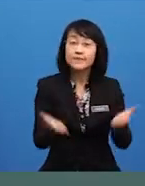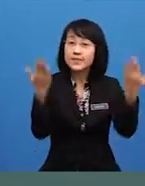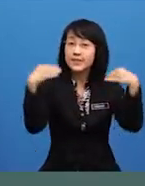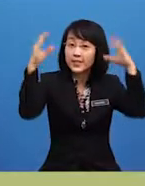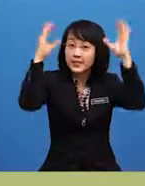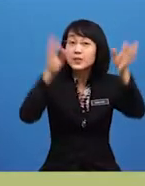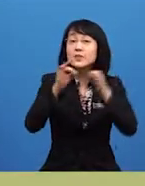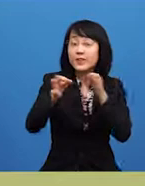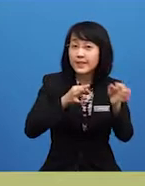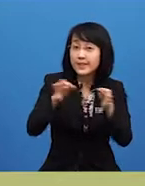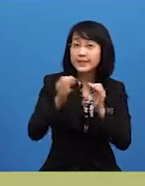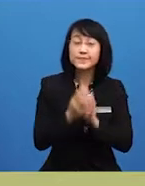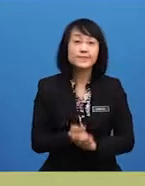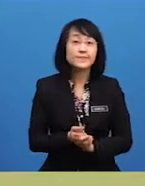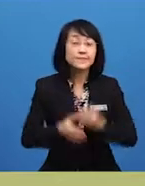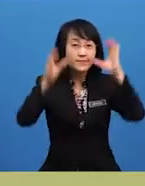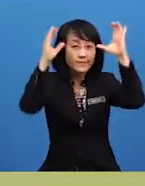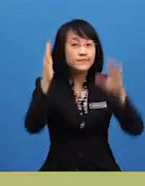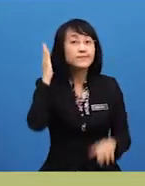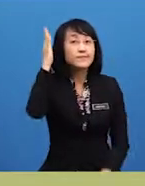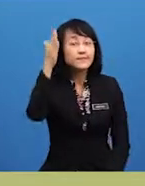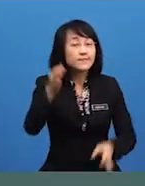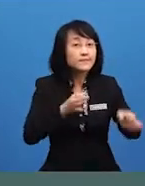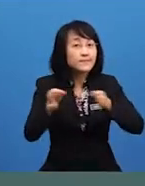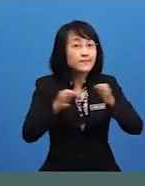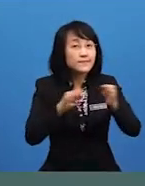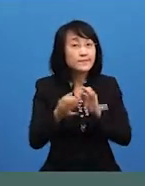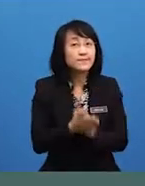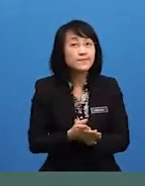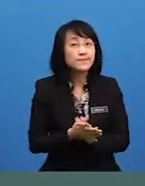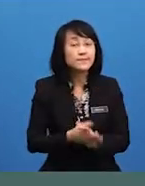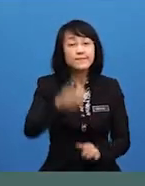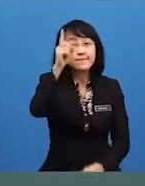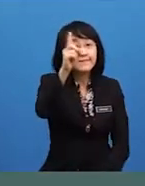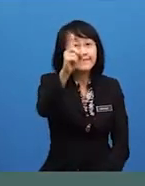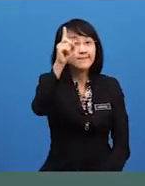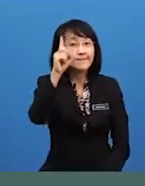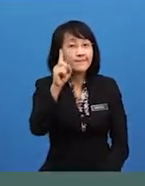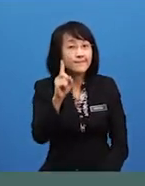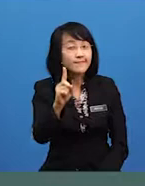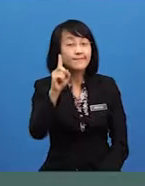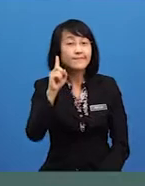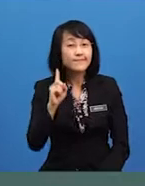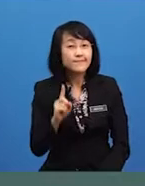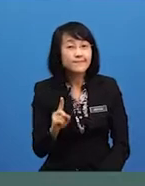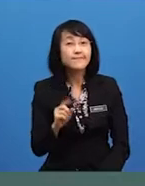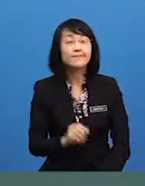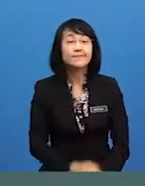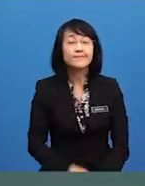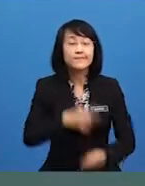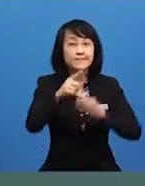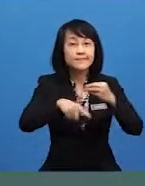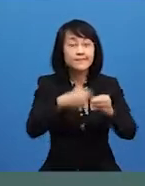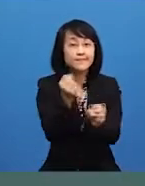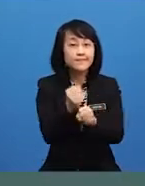terangkan. Cikgu akan terangkan satu persatu berkaitan bentuk